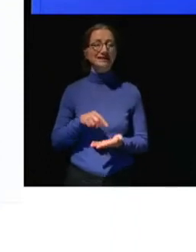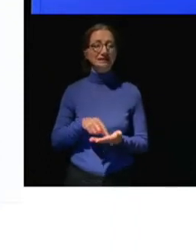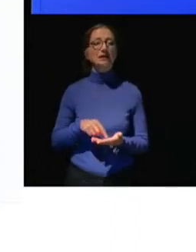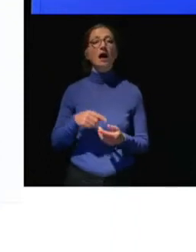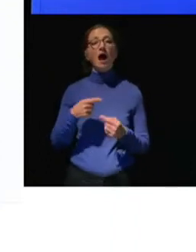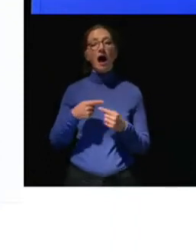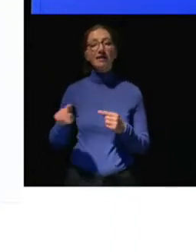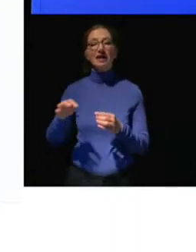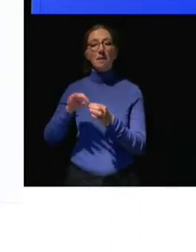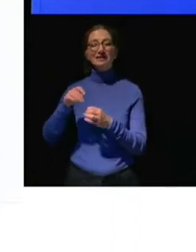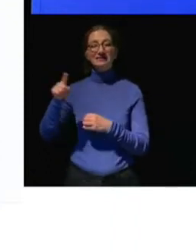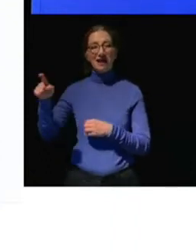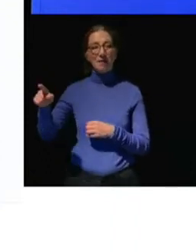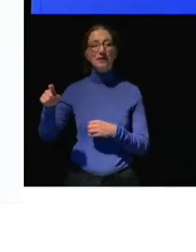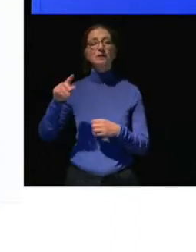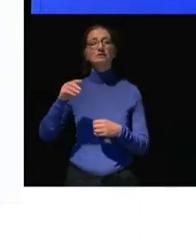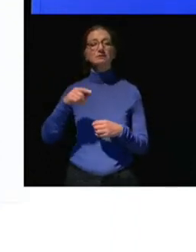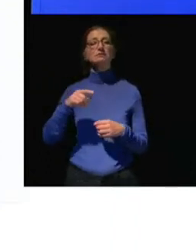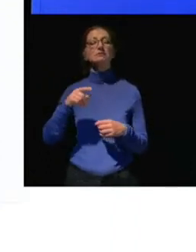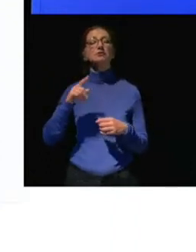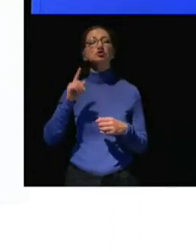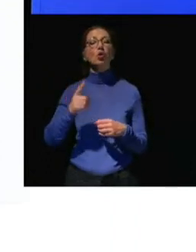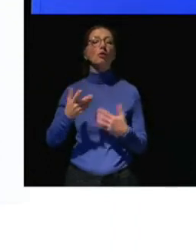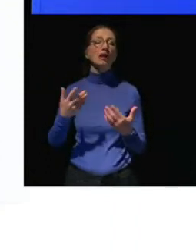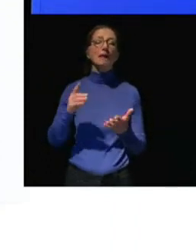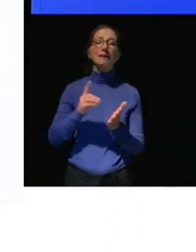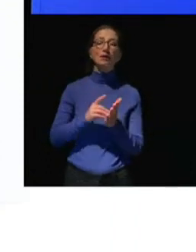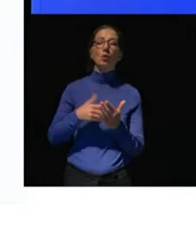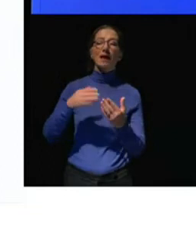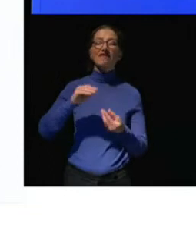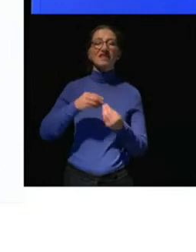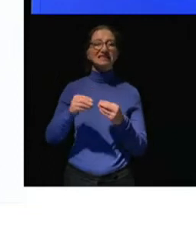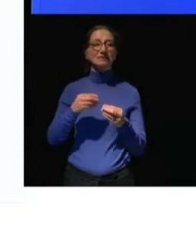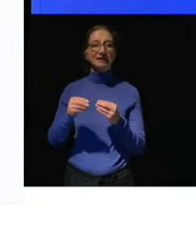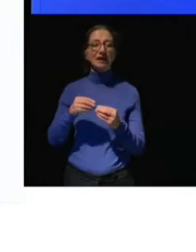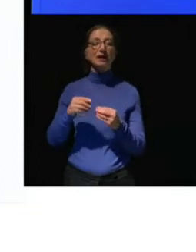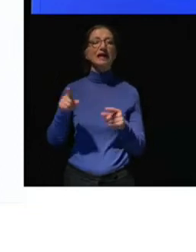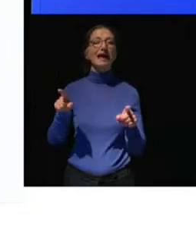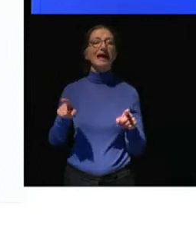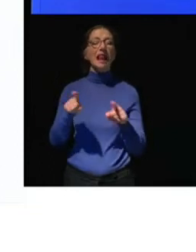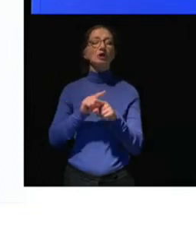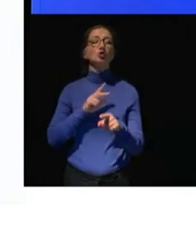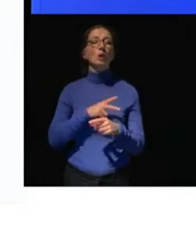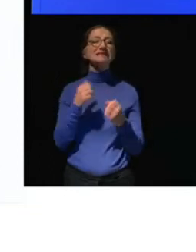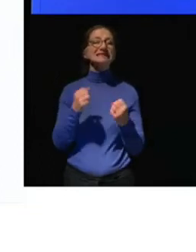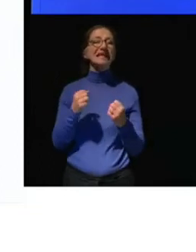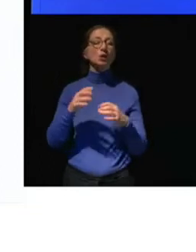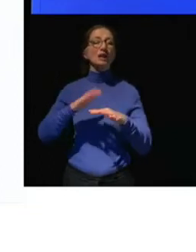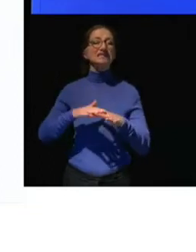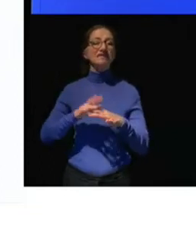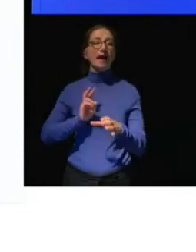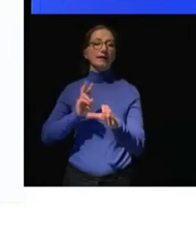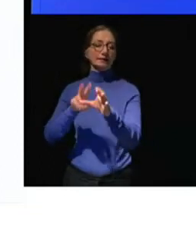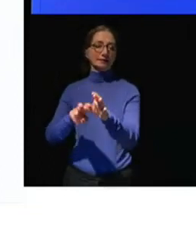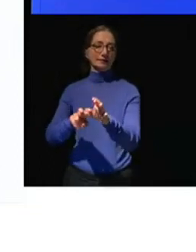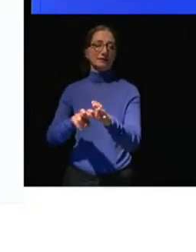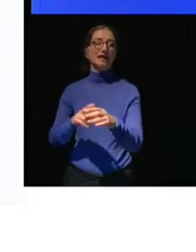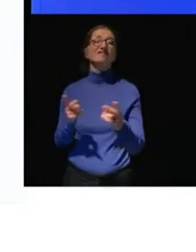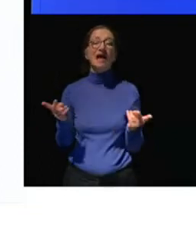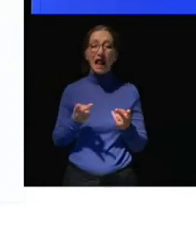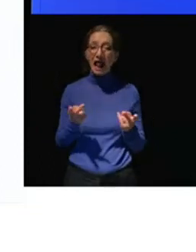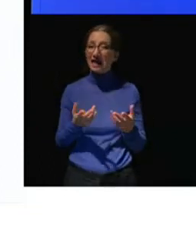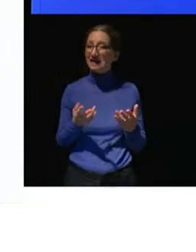die es Kunstschaffenden ermöglichen sollen, durch flexiblere Bedingungen Zugang zum gleichen sozialen Sicherungsnetz wie